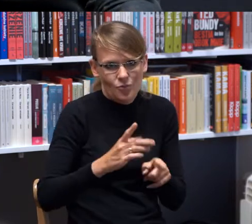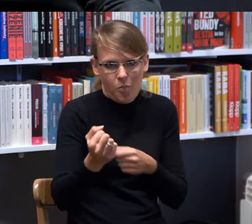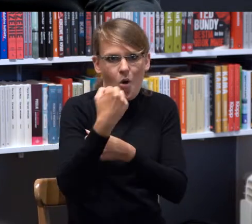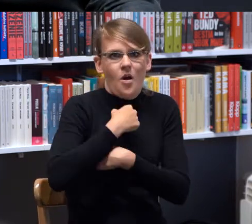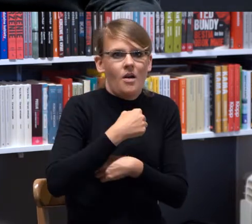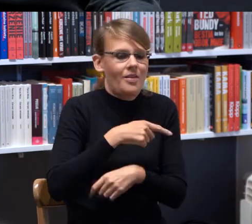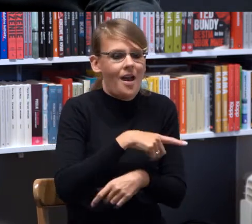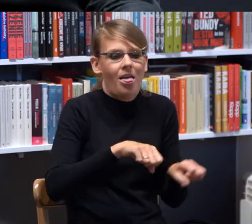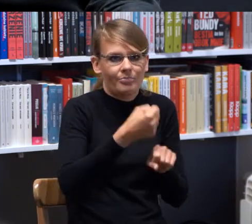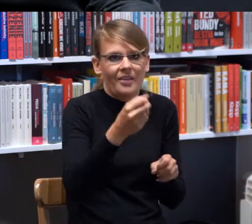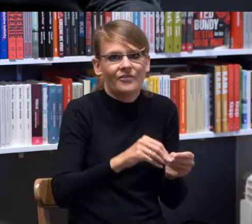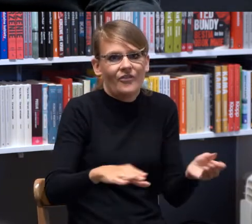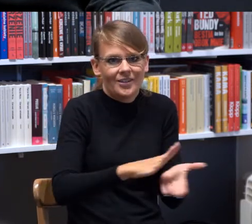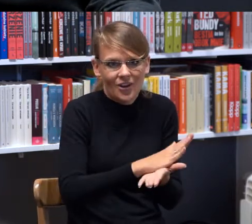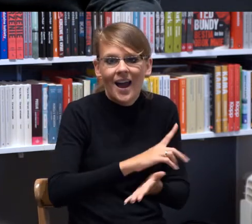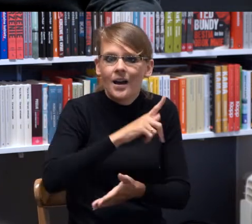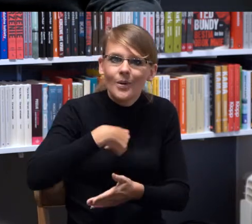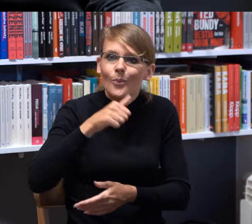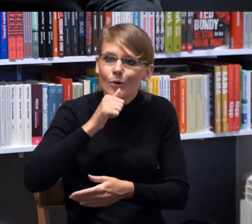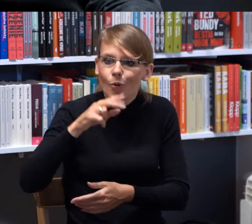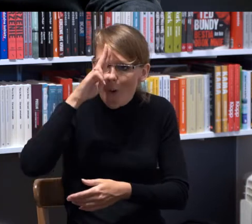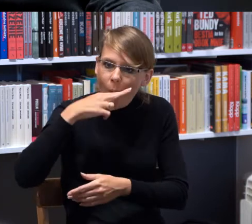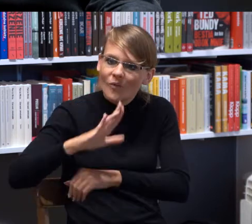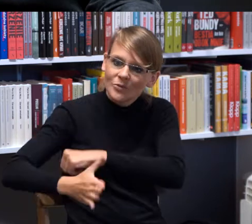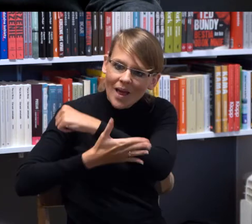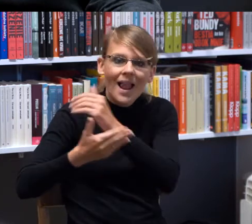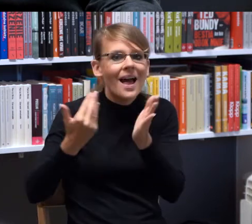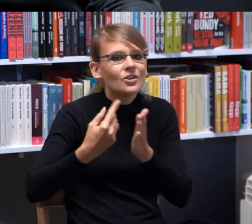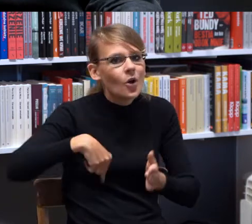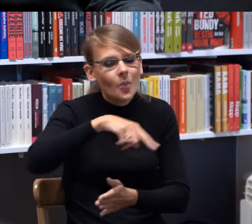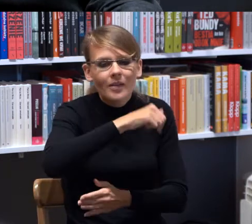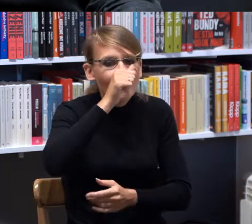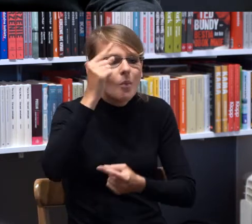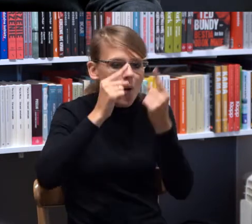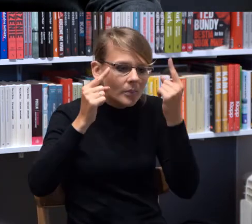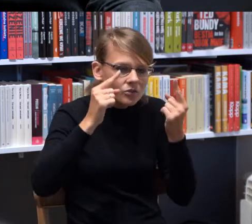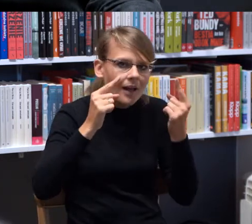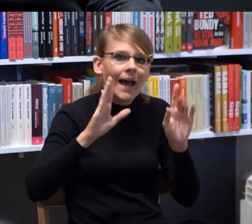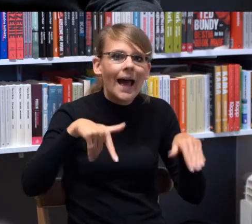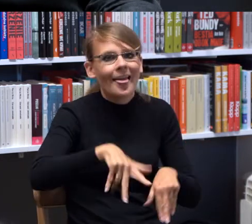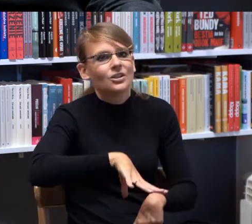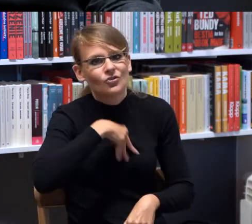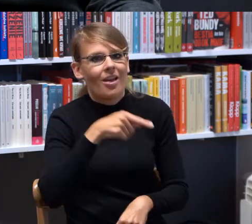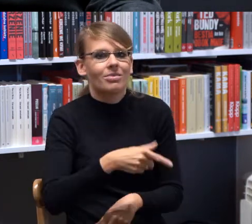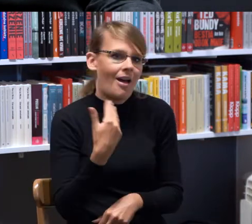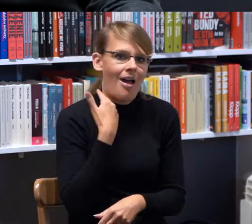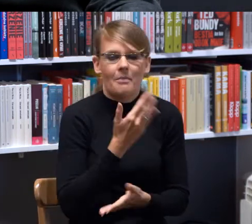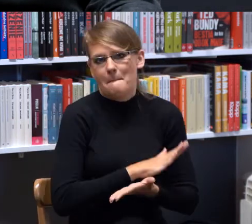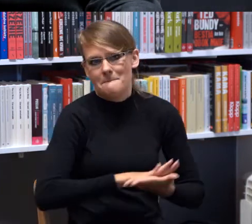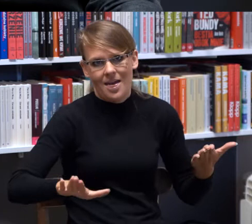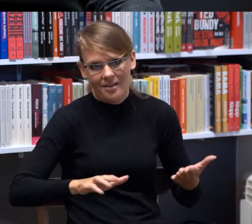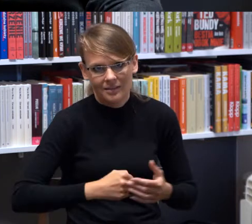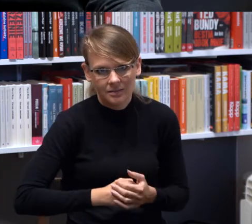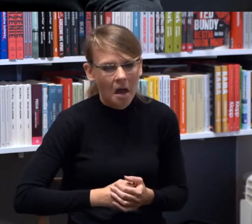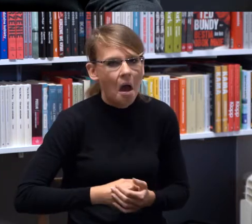dlaczego my, próbując go jakoś wspierać, nie mogliśmy pomyśleć, aha, to po prostu na tych świętach nie będziemy pić.